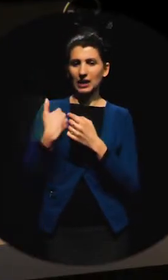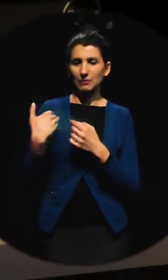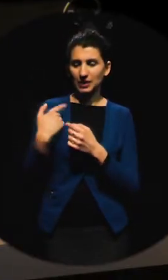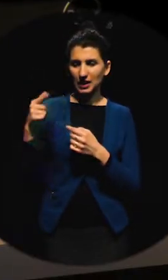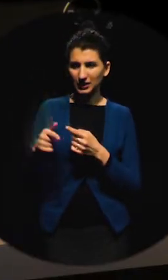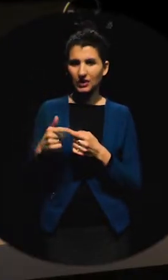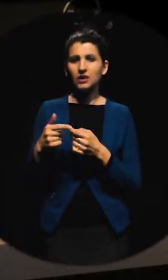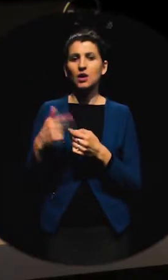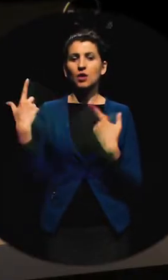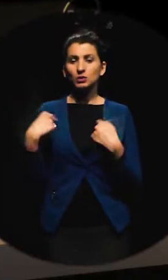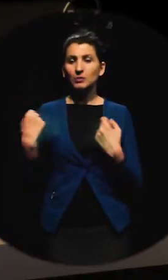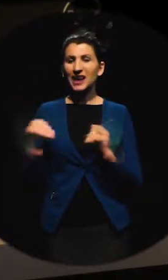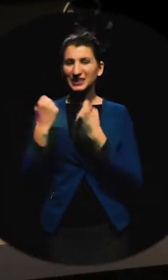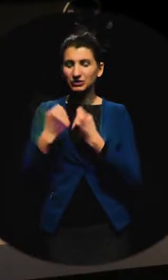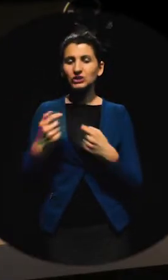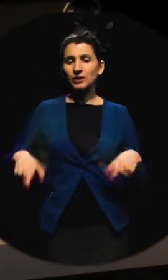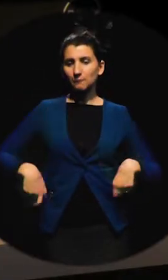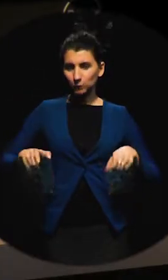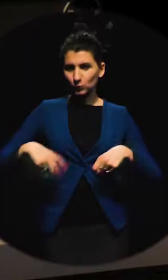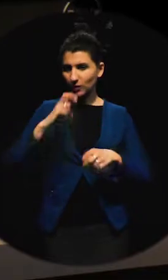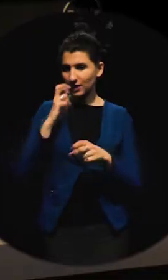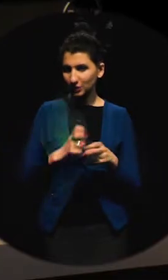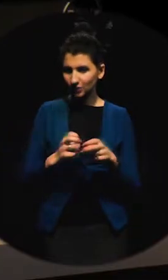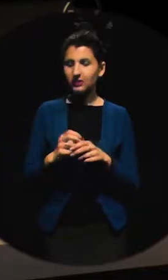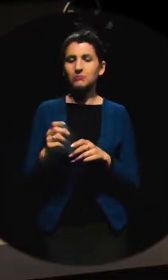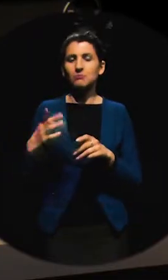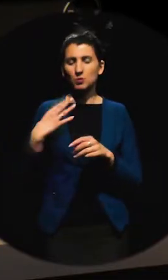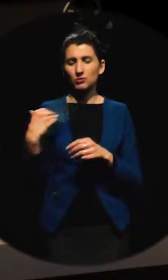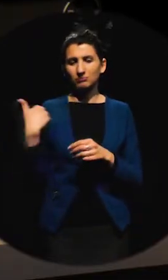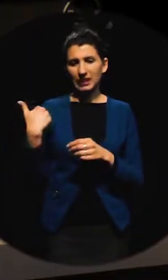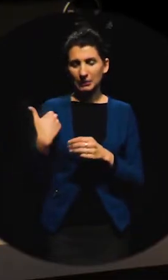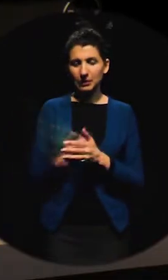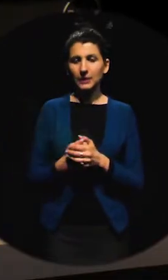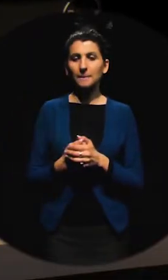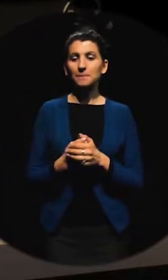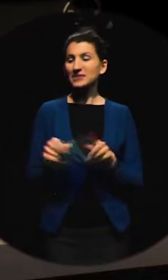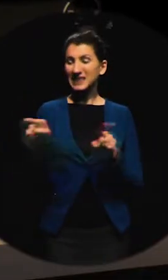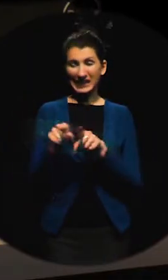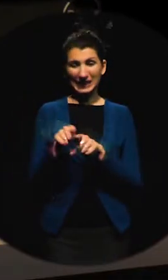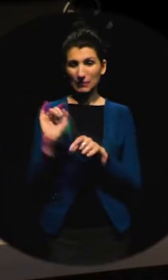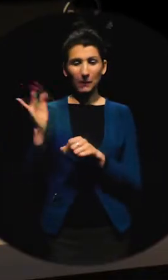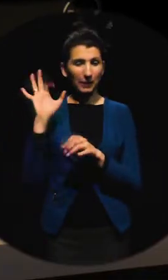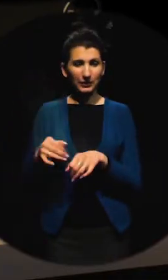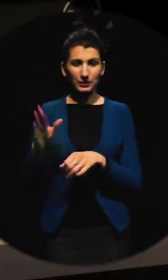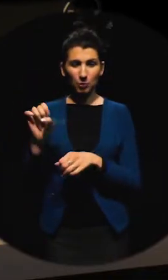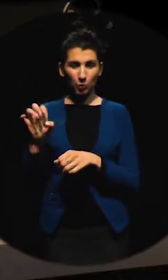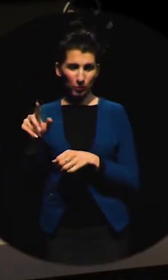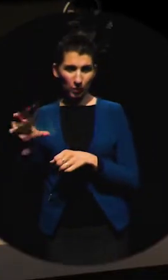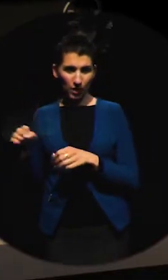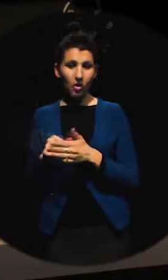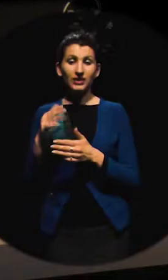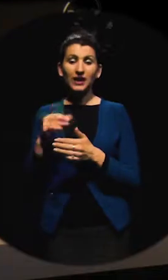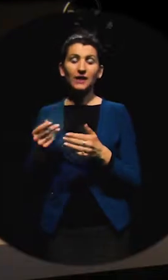aktywistów na wózkach elektrycznych, dokładnie takich, jakimi porusza się pani Bogumiła, i blokujących czy wjeżdżających